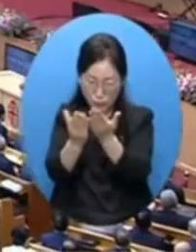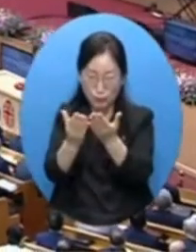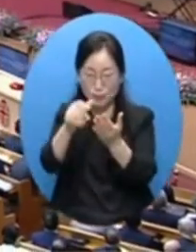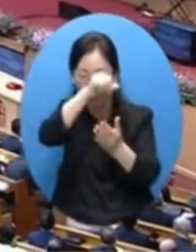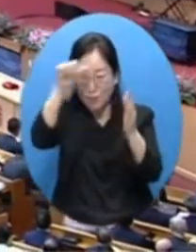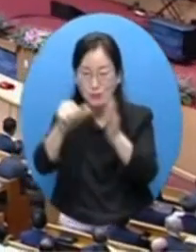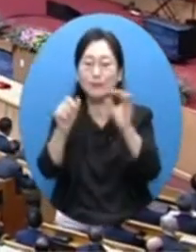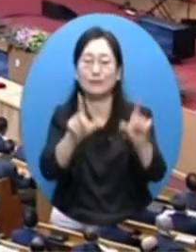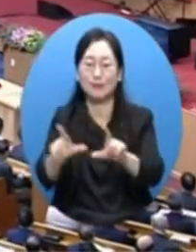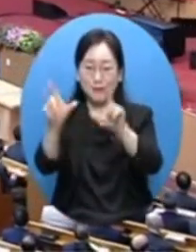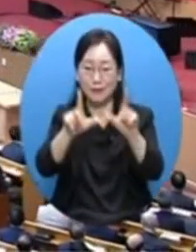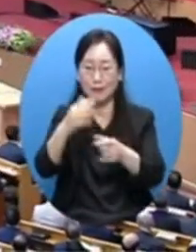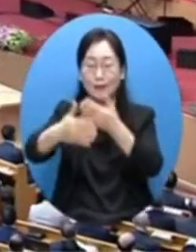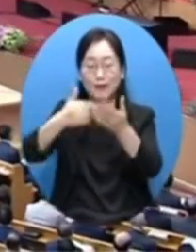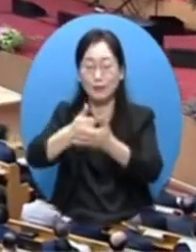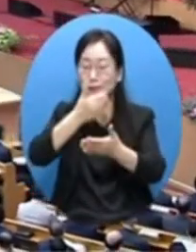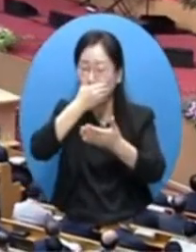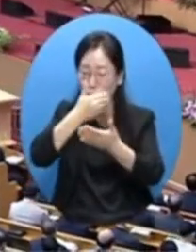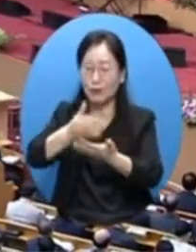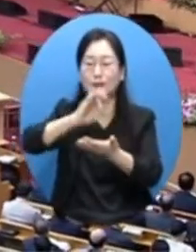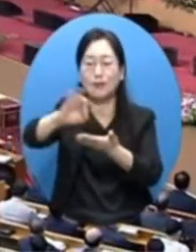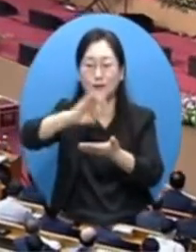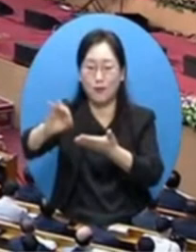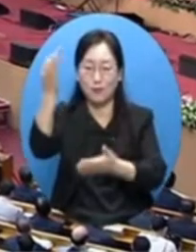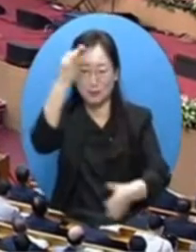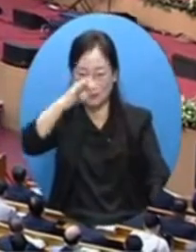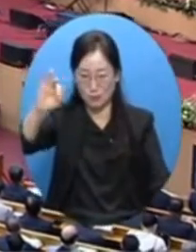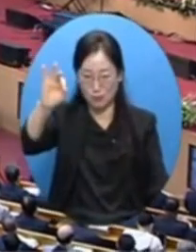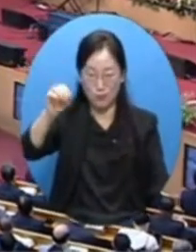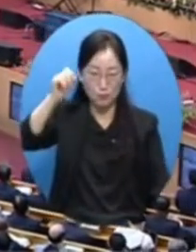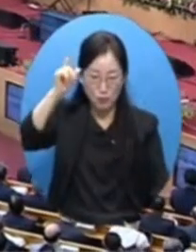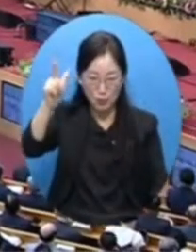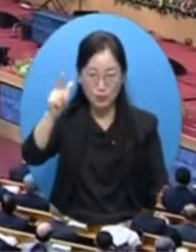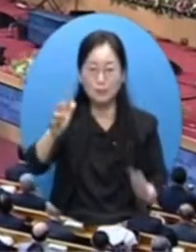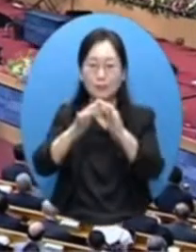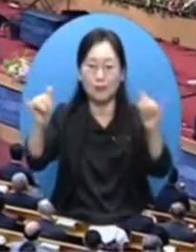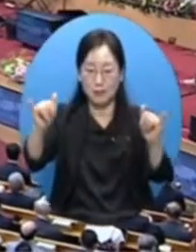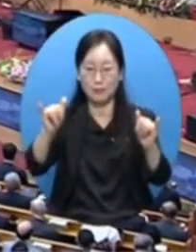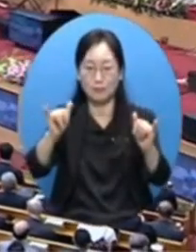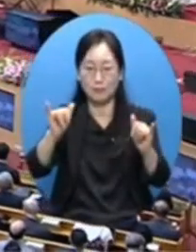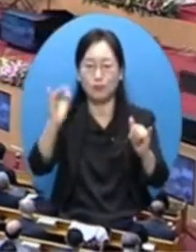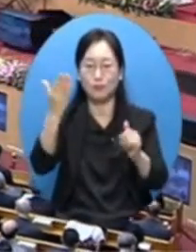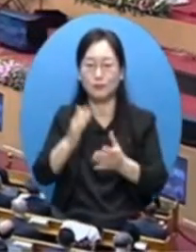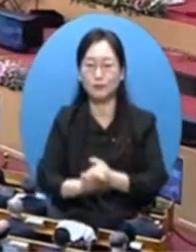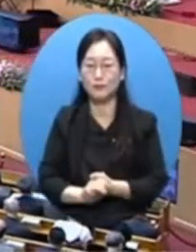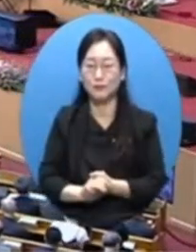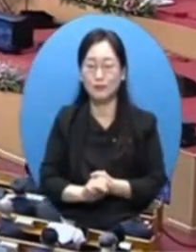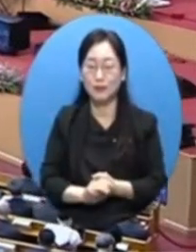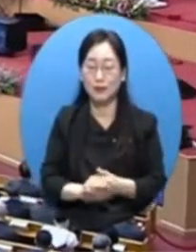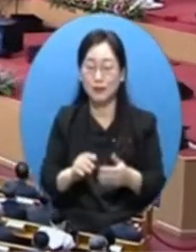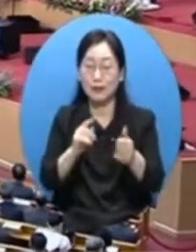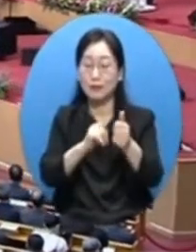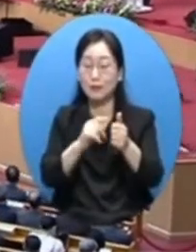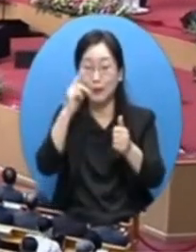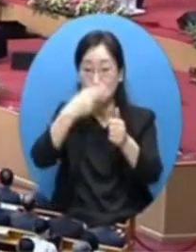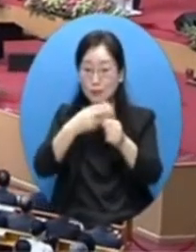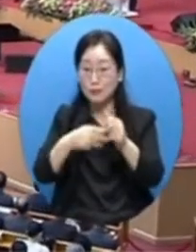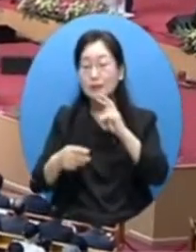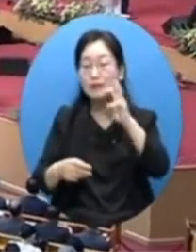때문에 하나님 앞에 귀히 쓰임받고 인정받는 위대한 사도가 된 것입니다. 그가 서른 살 때까지는